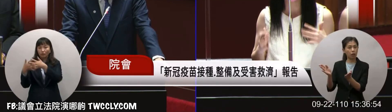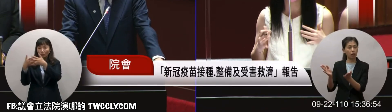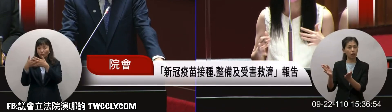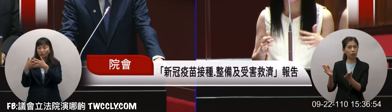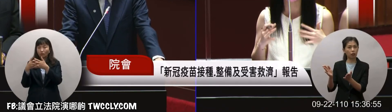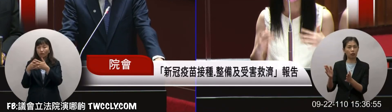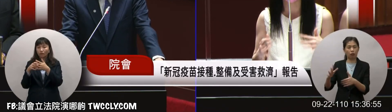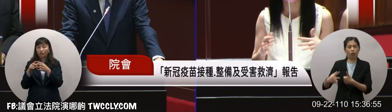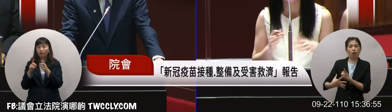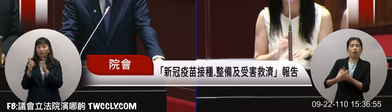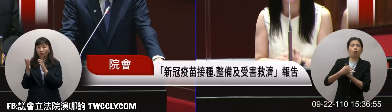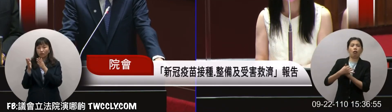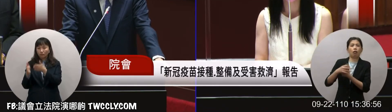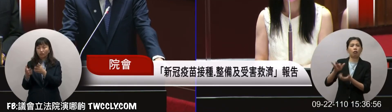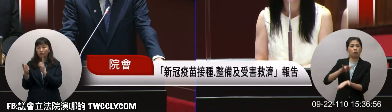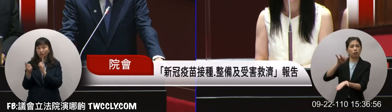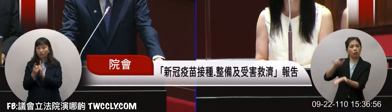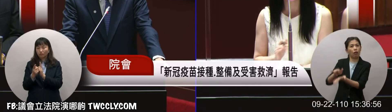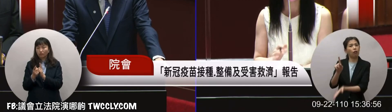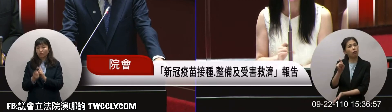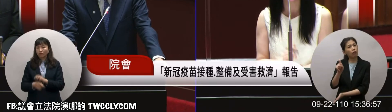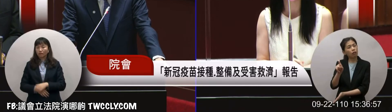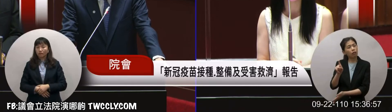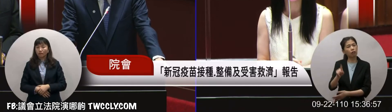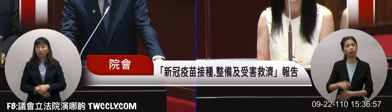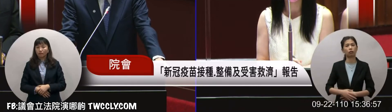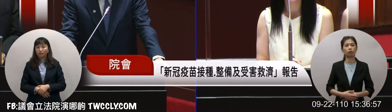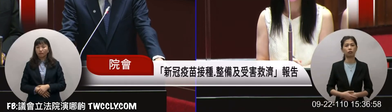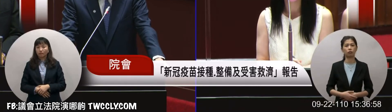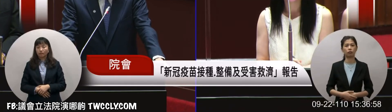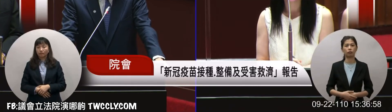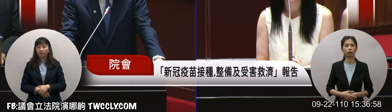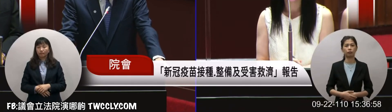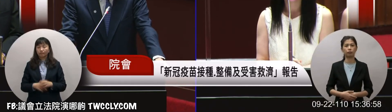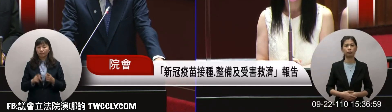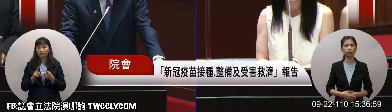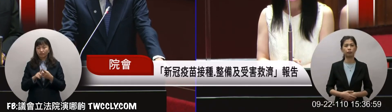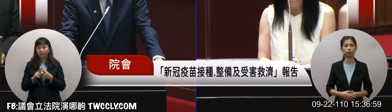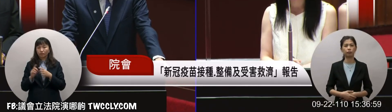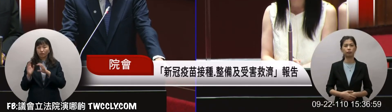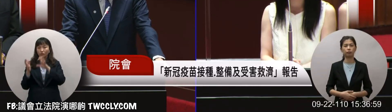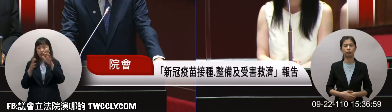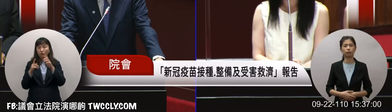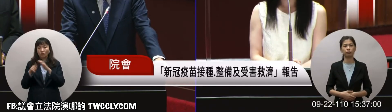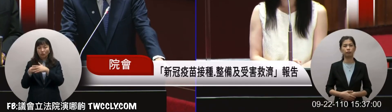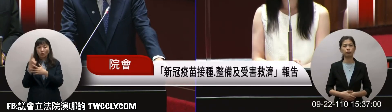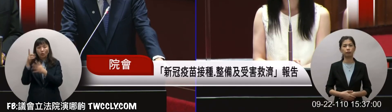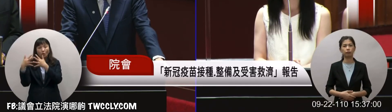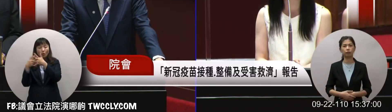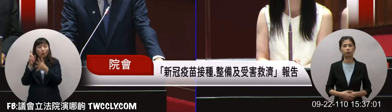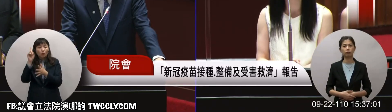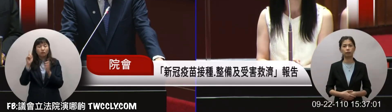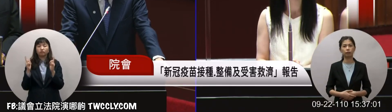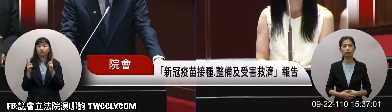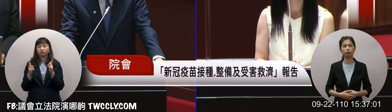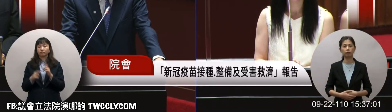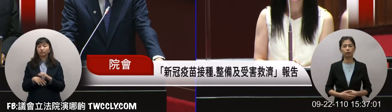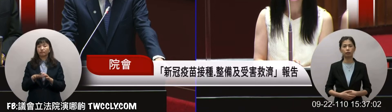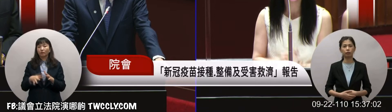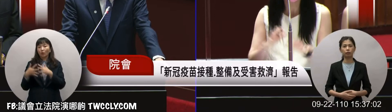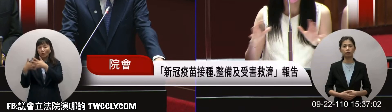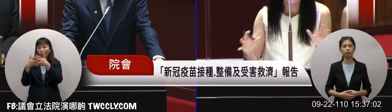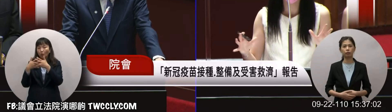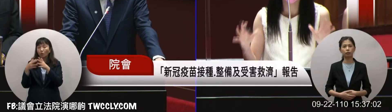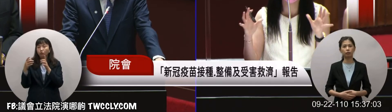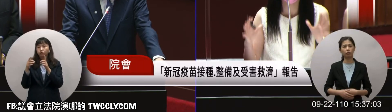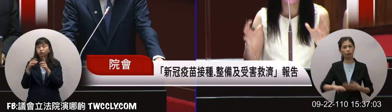被限制出境了，等于是这样，不能去美国了。 对，那世界也不是只有美国一国了哈。那美国我们可以，